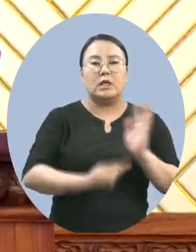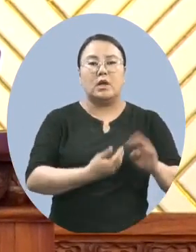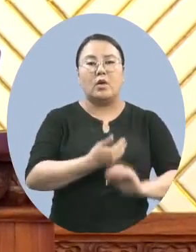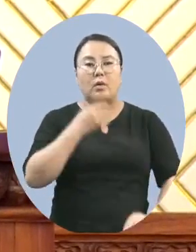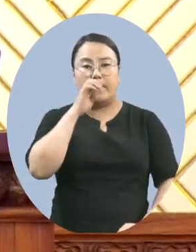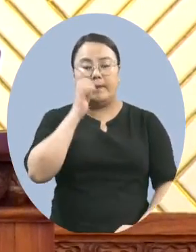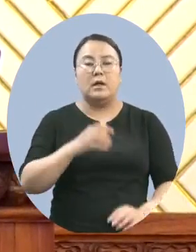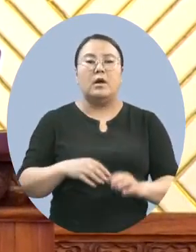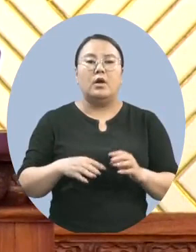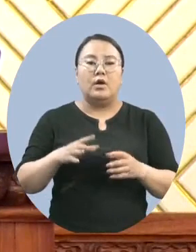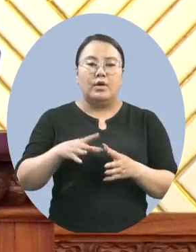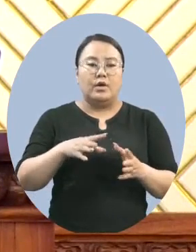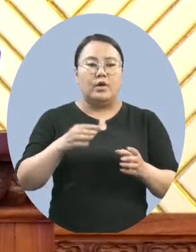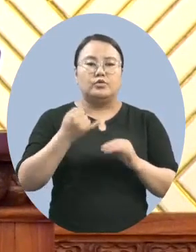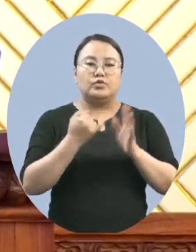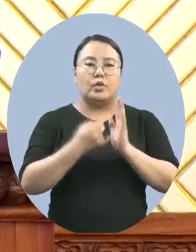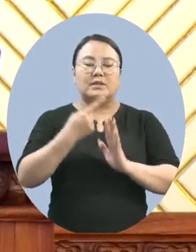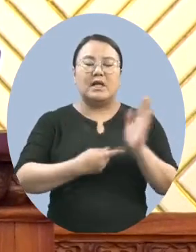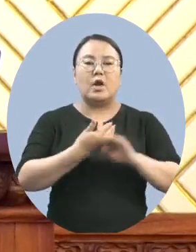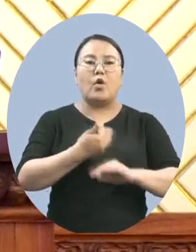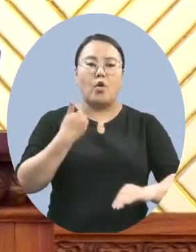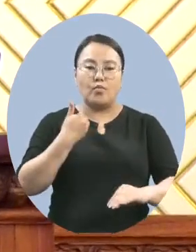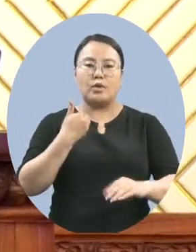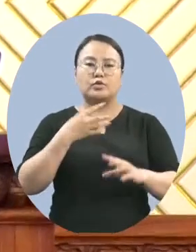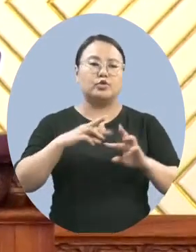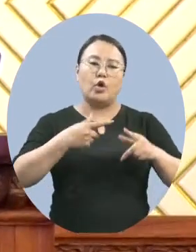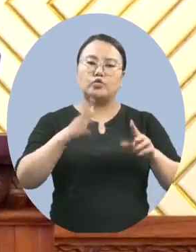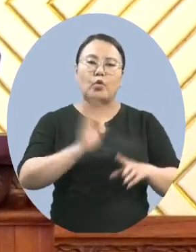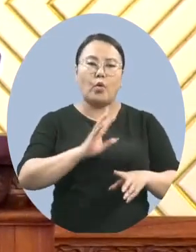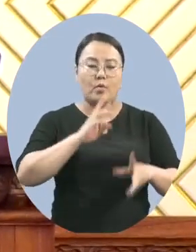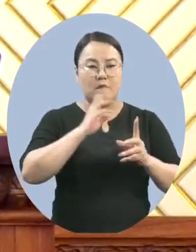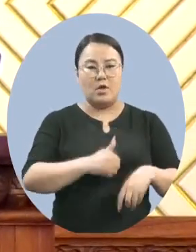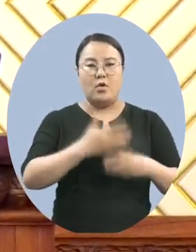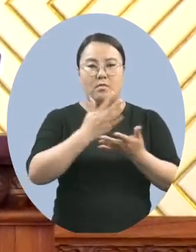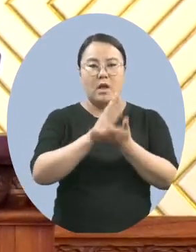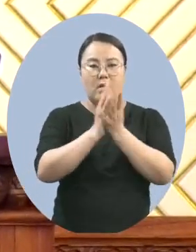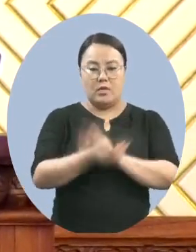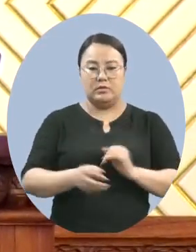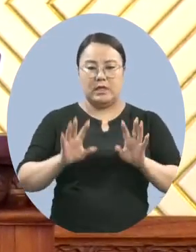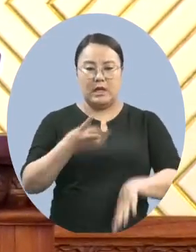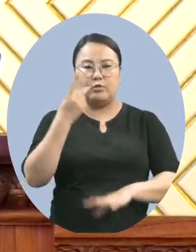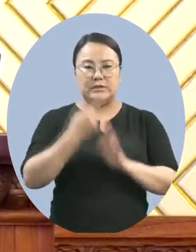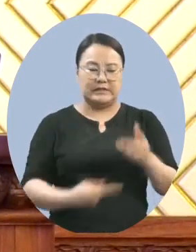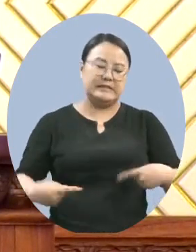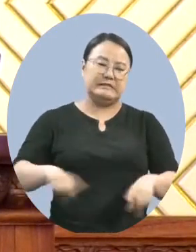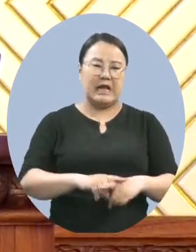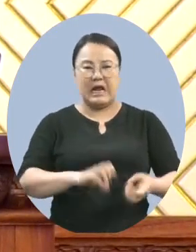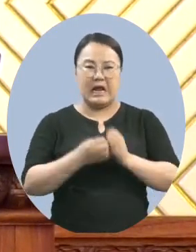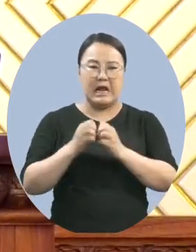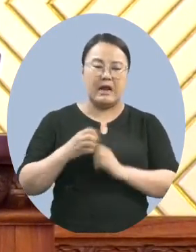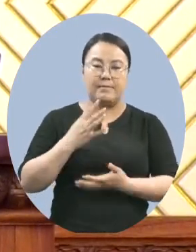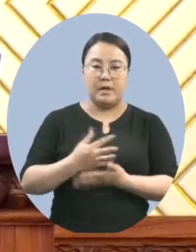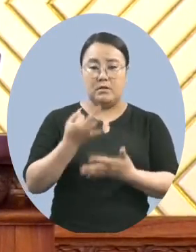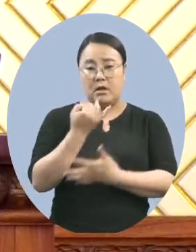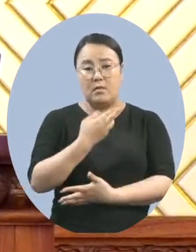сонгууль үүд өөрчлөлт оруулахгүй гэсэн нэг тийм жижиг тогтоосон. Боловч 12 сард нь бас л дахиад нэг өөрчлөлтүүд хийж бужигнуулдаг.